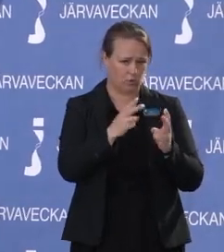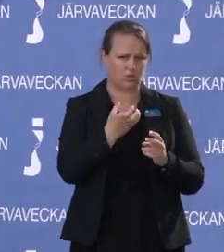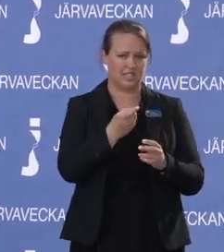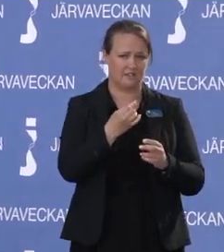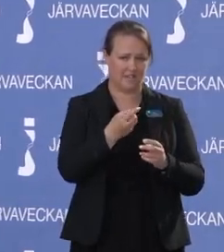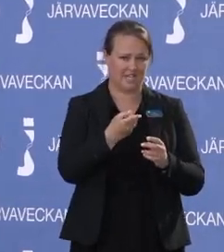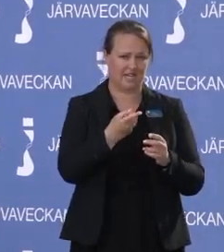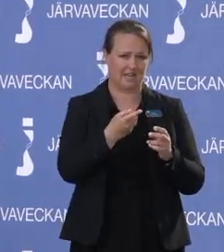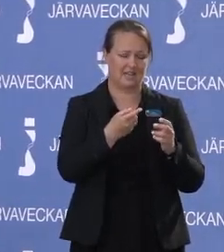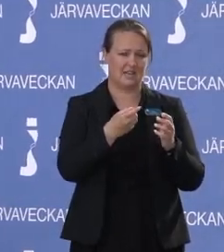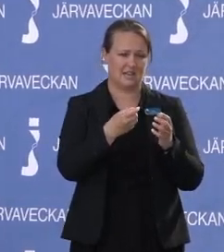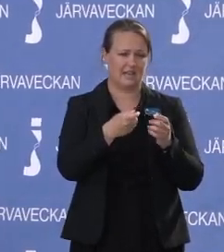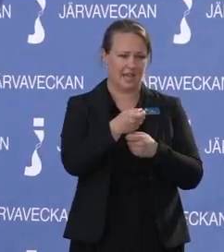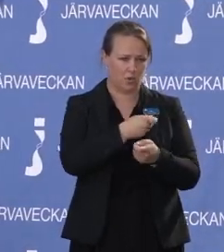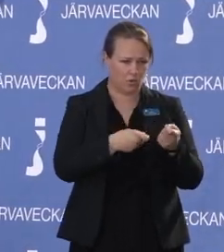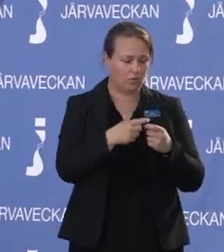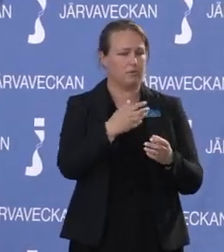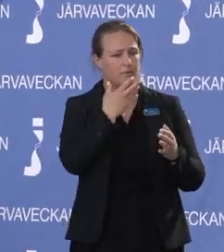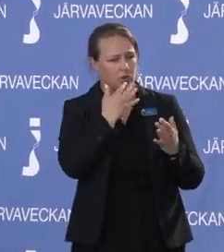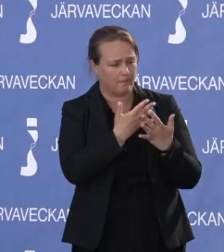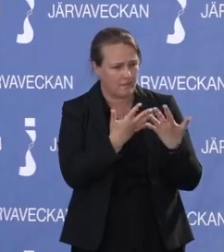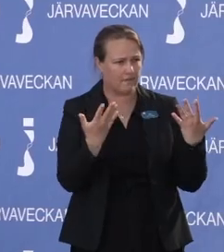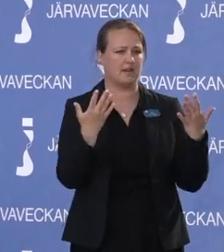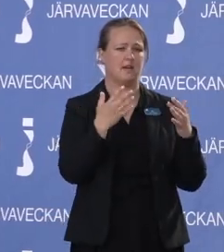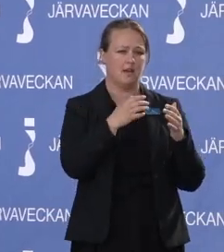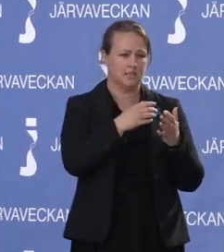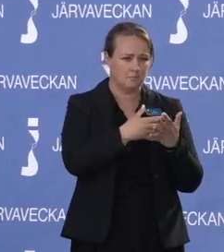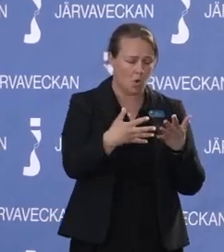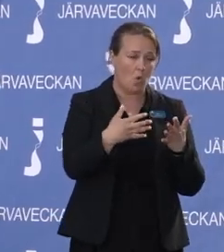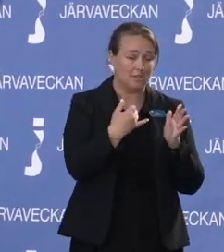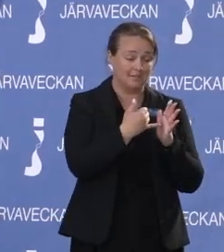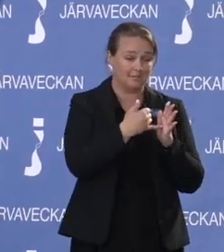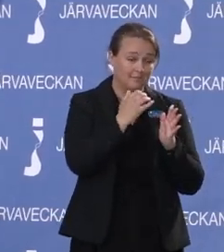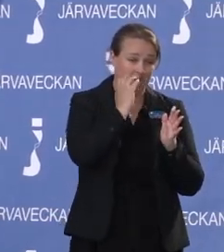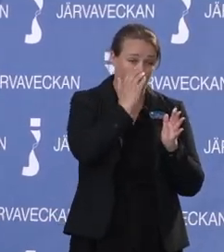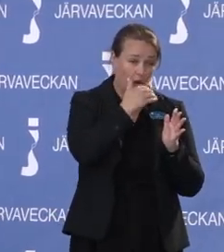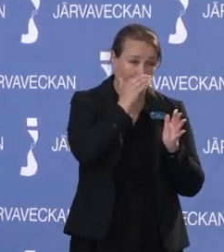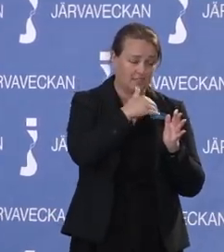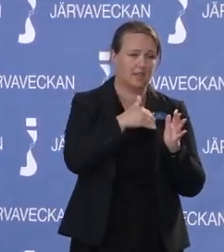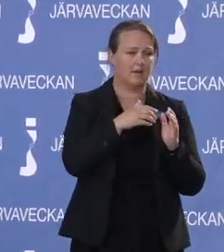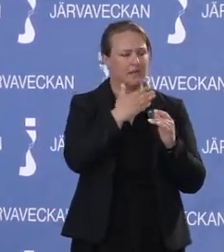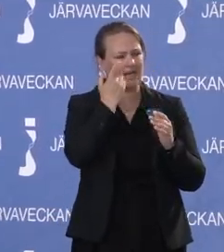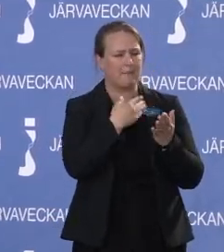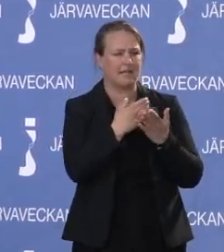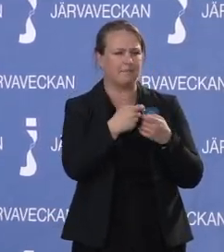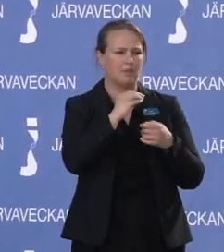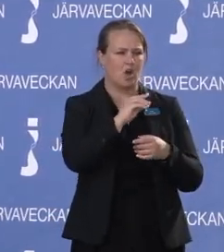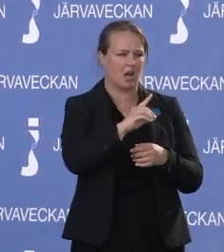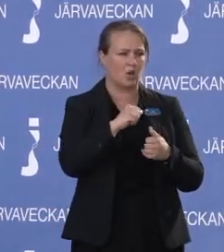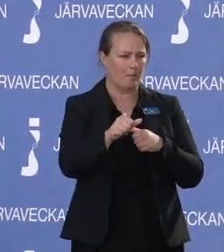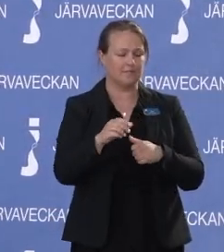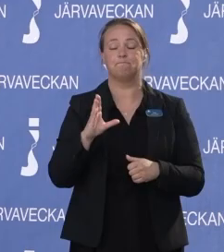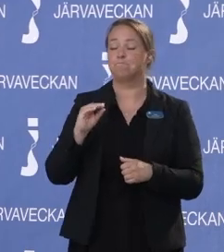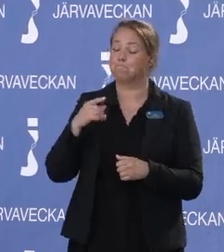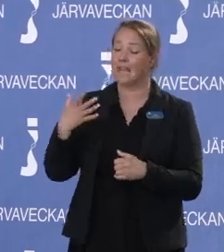talar själv många språk, då inklusive arabiska. Kan du berätta vad Alkompis är för någonting? Absolut. Alkompis är ett